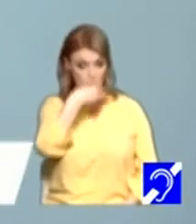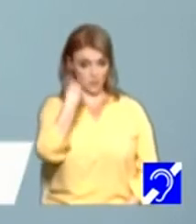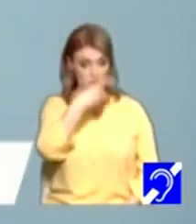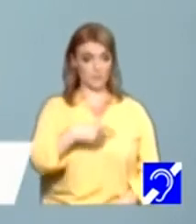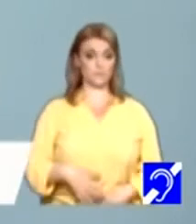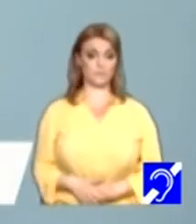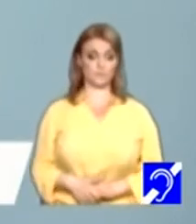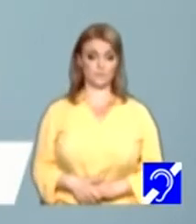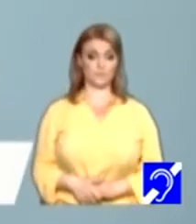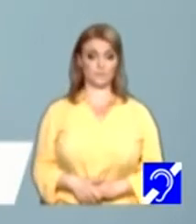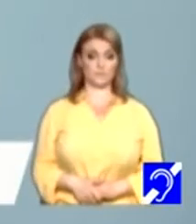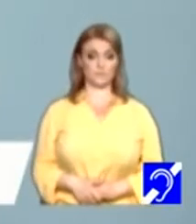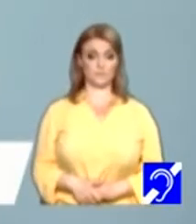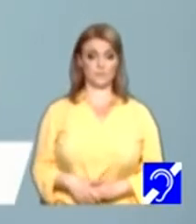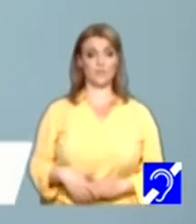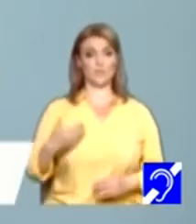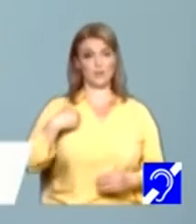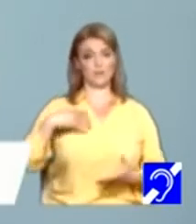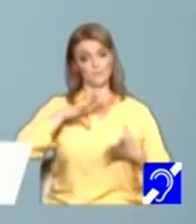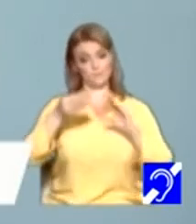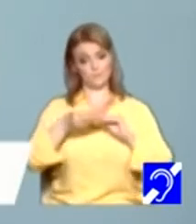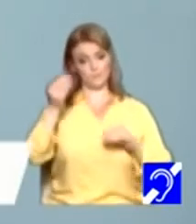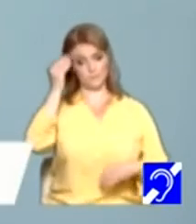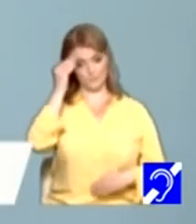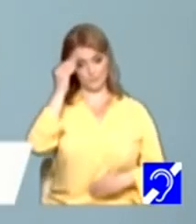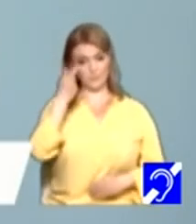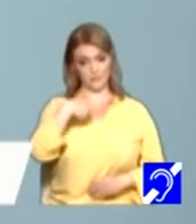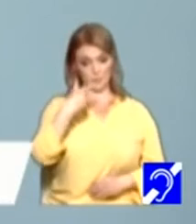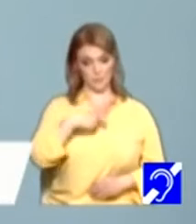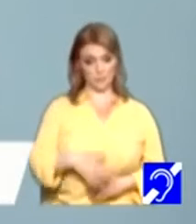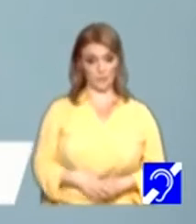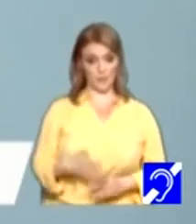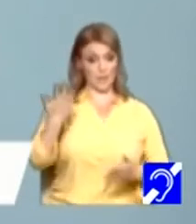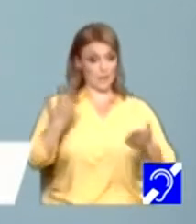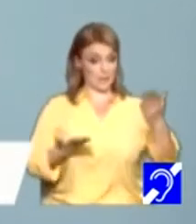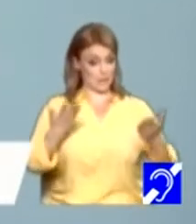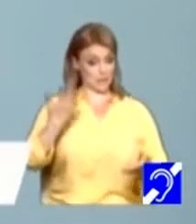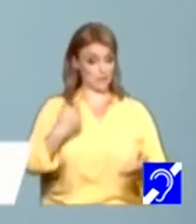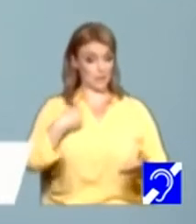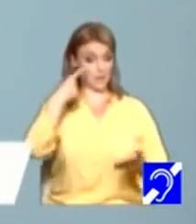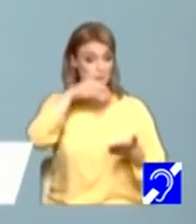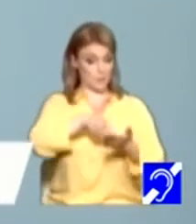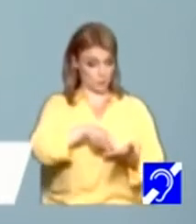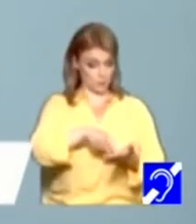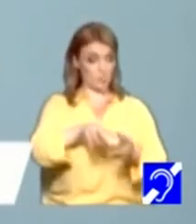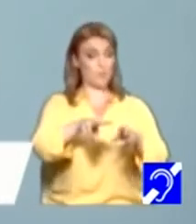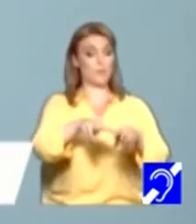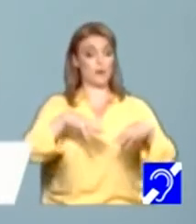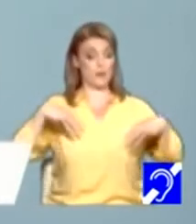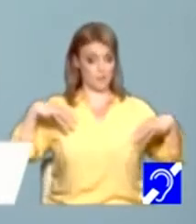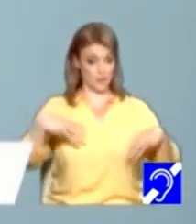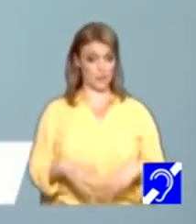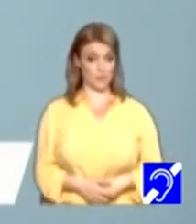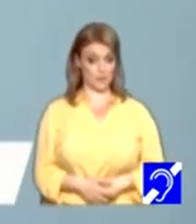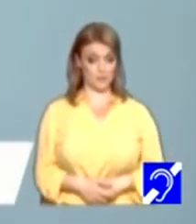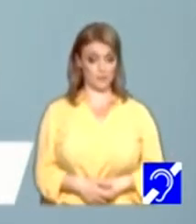am determinat pentru sine 5 priorități dacă voi ajunge în acest Parlament. Și una din top